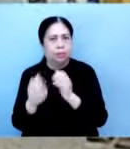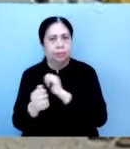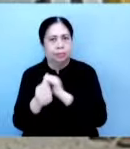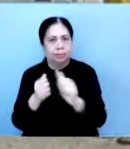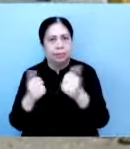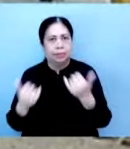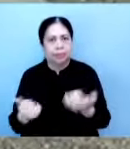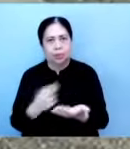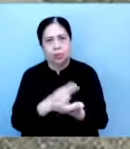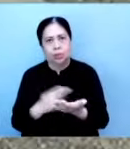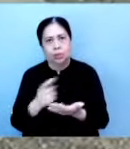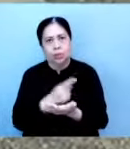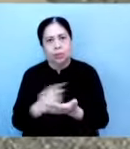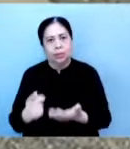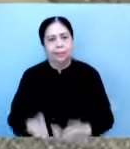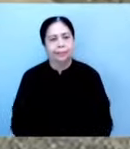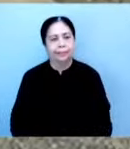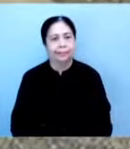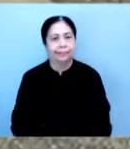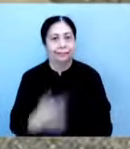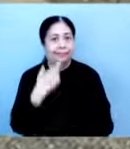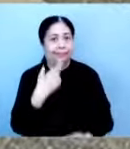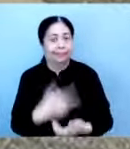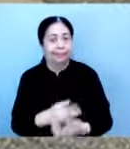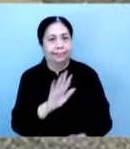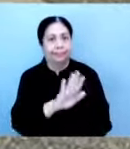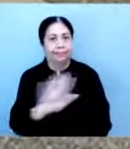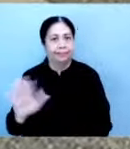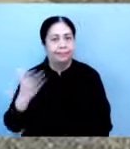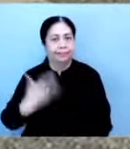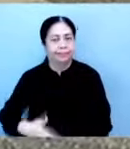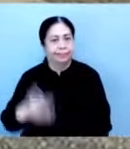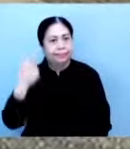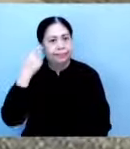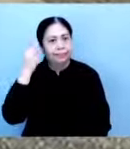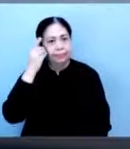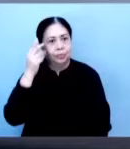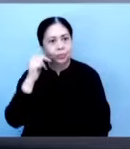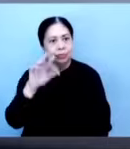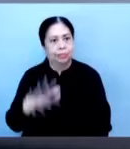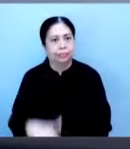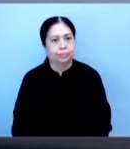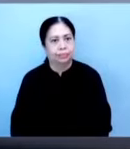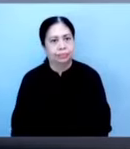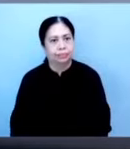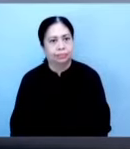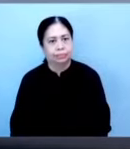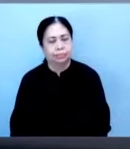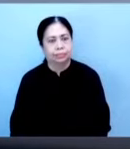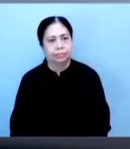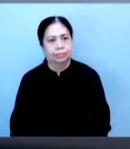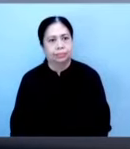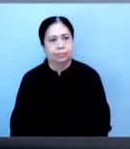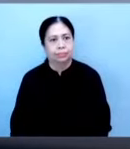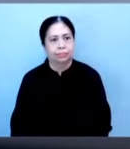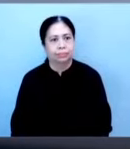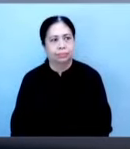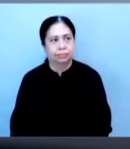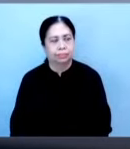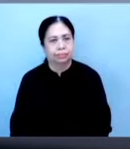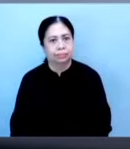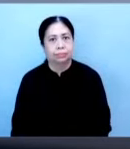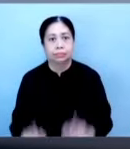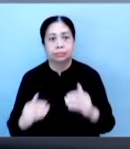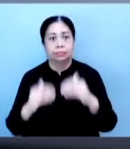semana Santa nagbabalita mula sa frontline Gerard de la Peña news 5 naka-heightened alert status na ang